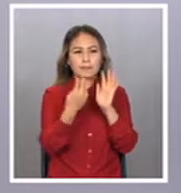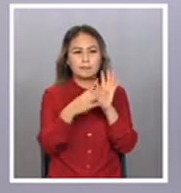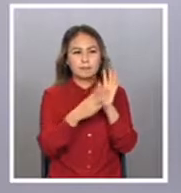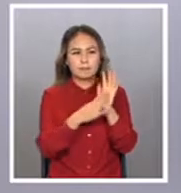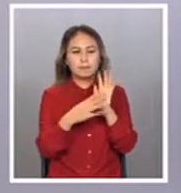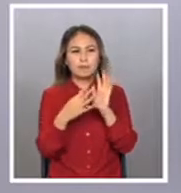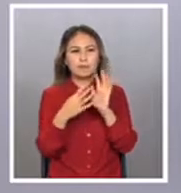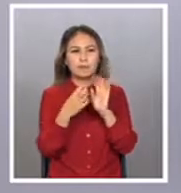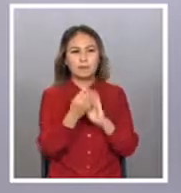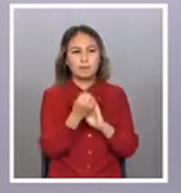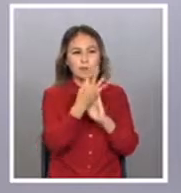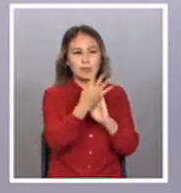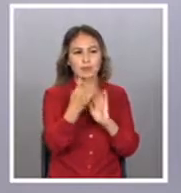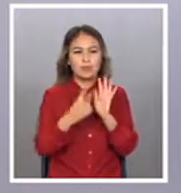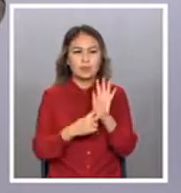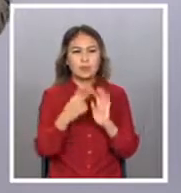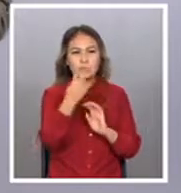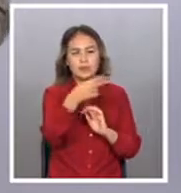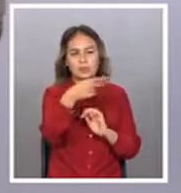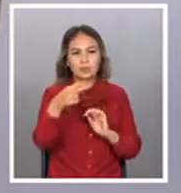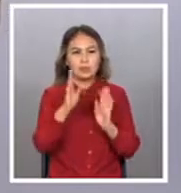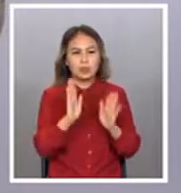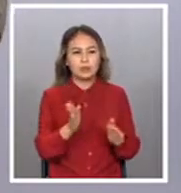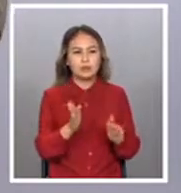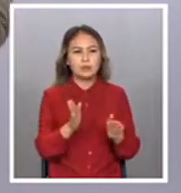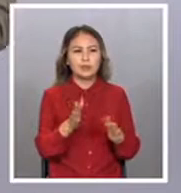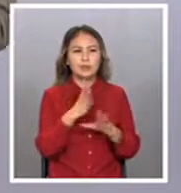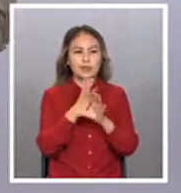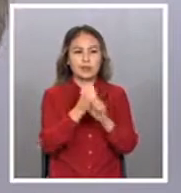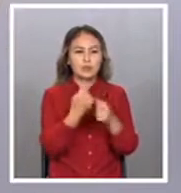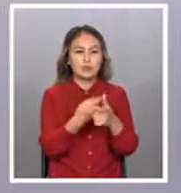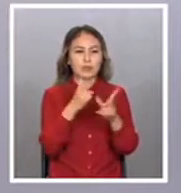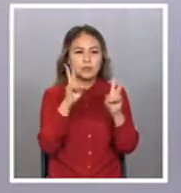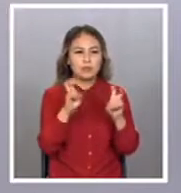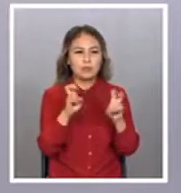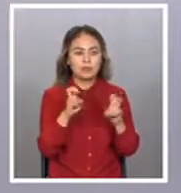14, 7-тен 2-ге тең екен. Осыны біз қысқарту деп атаймыз.